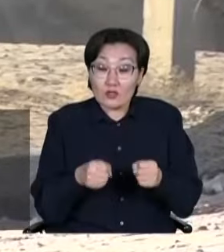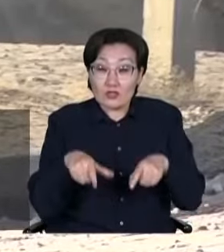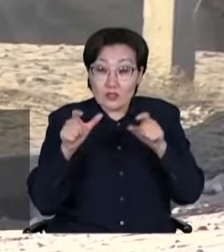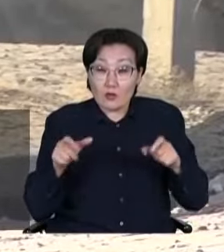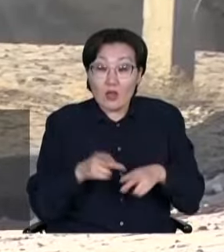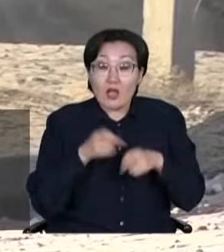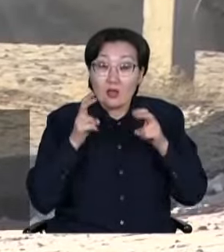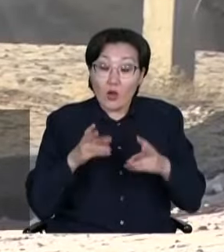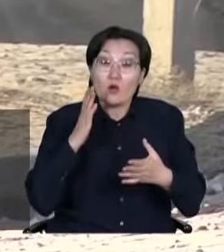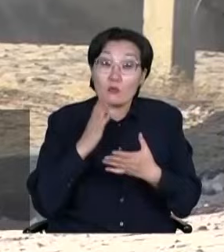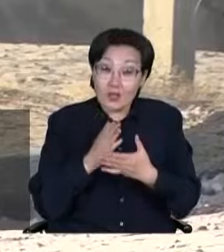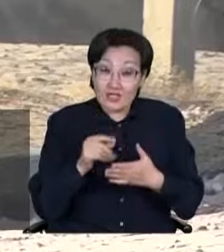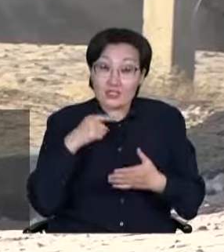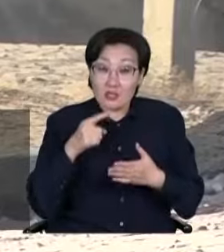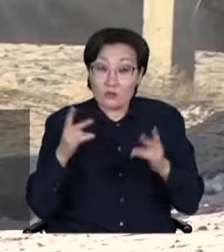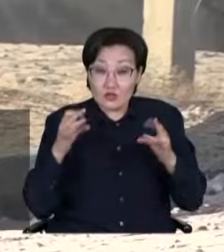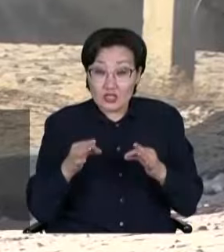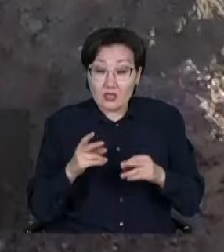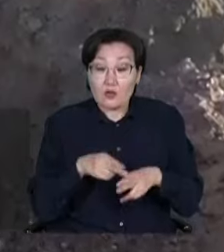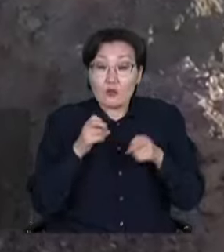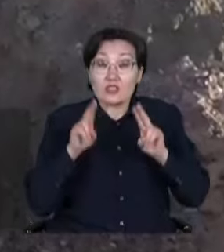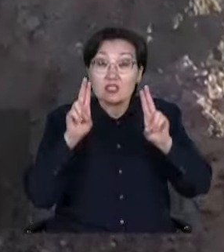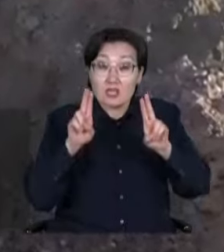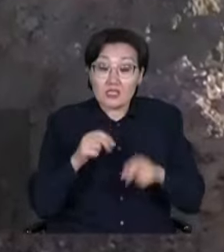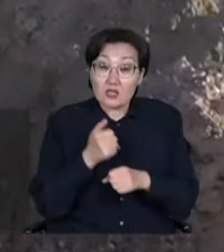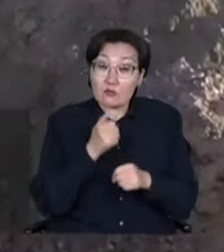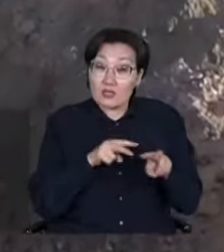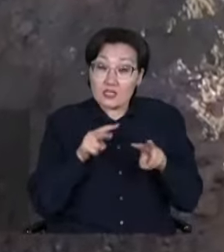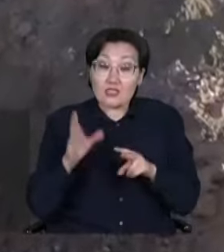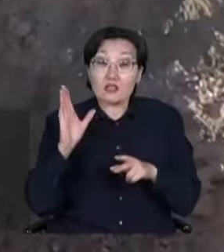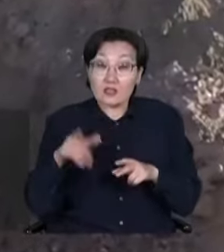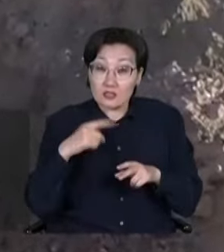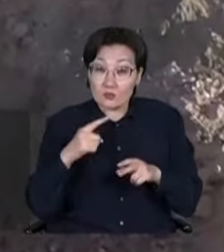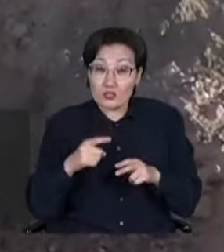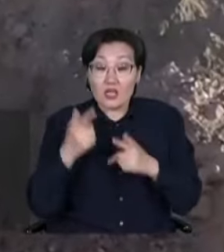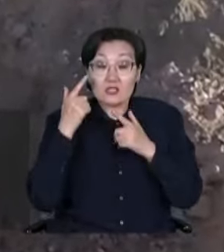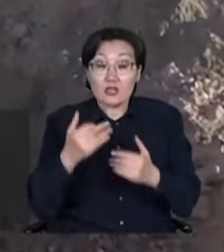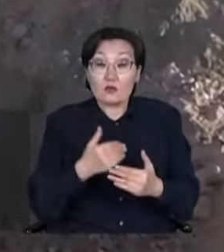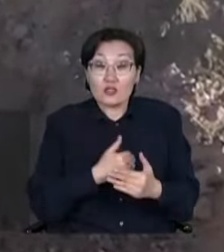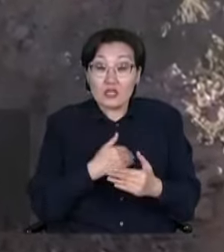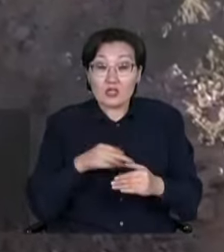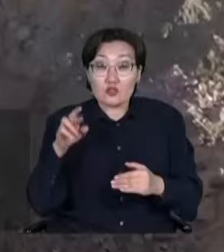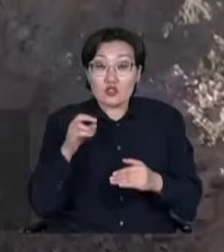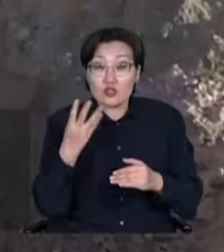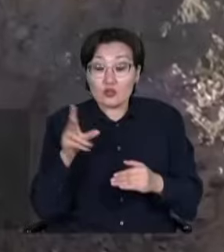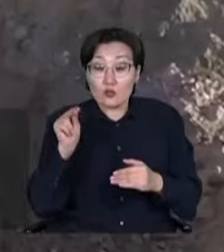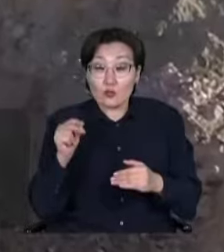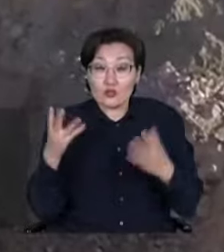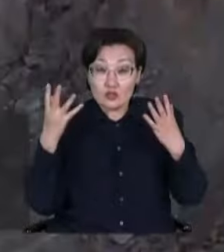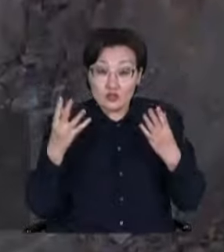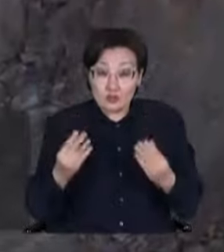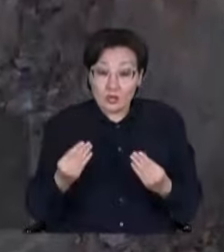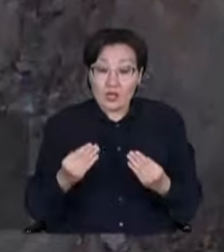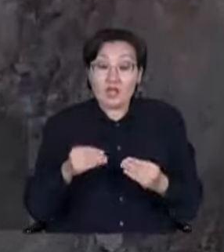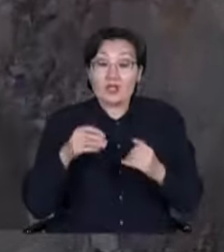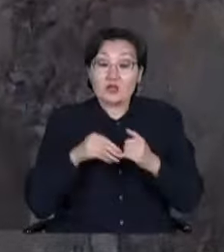қауіп әлі де сейілген жоқ дейді. Десе де қауіпсіздік ережелері қатаң сақталатынын айтады. Естеріңізге салайық, қаңтардың 4-4-түнде